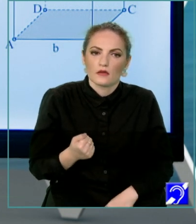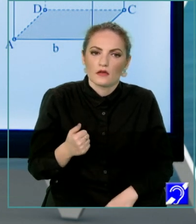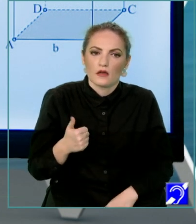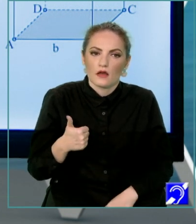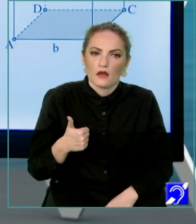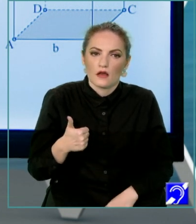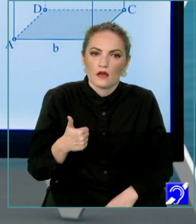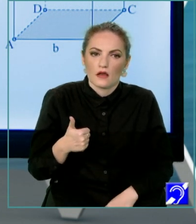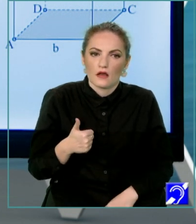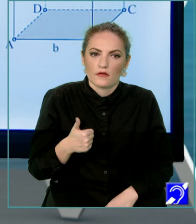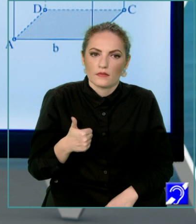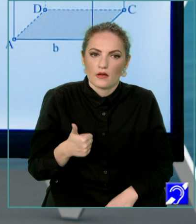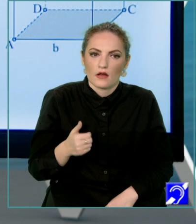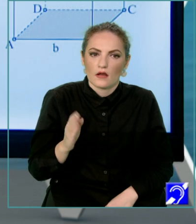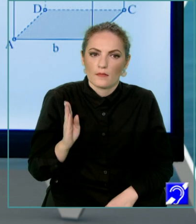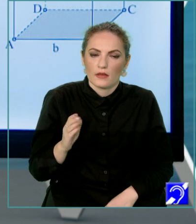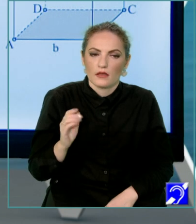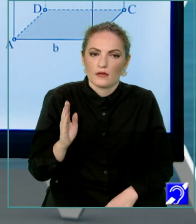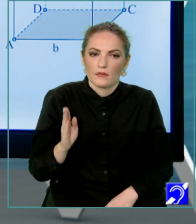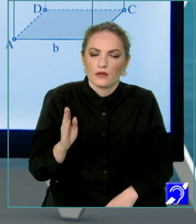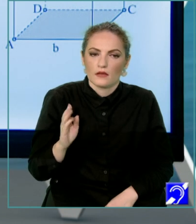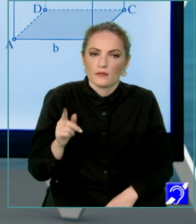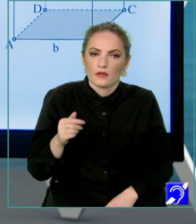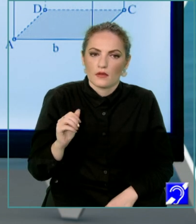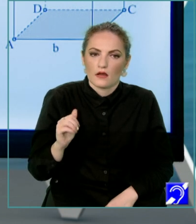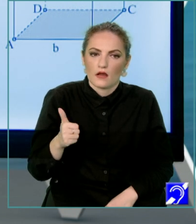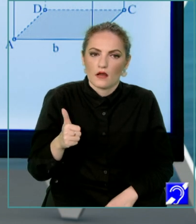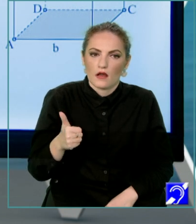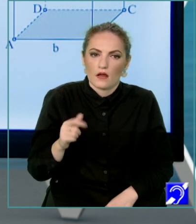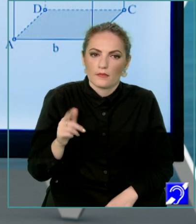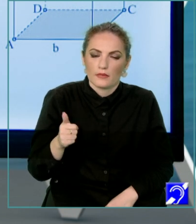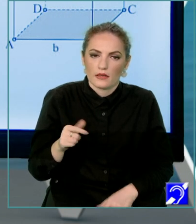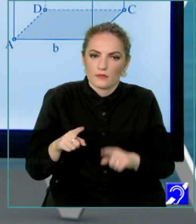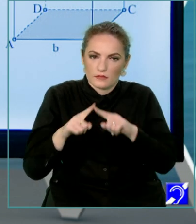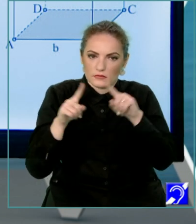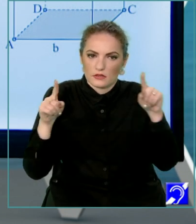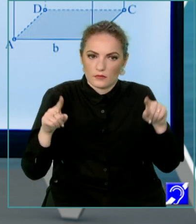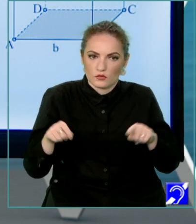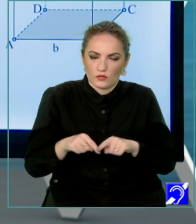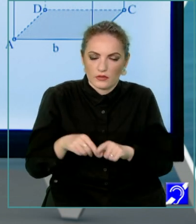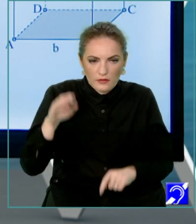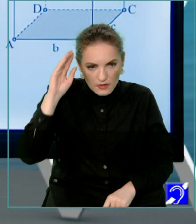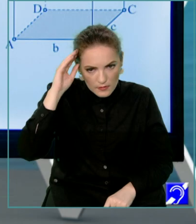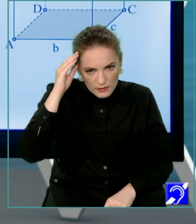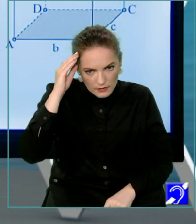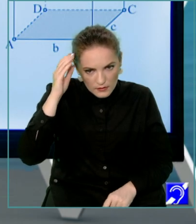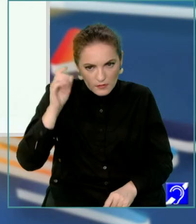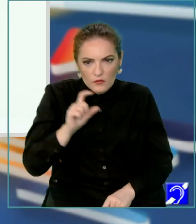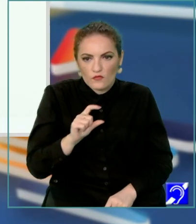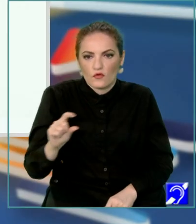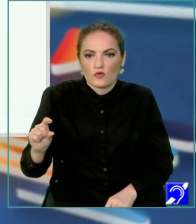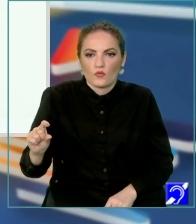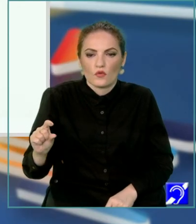fiind față a paralelipipedului dreptunghic Așadar ne amintim formula ariei unui dreptunghi